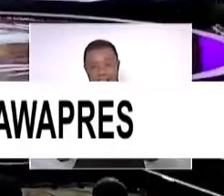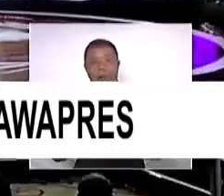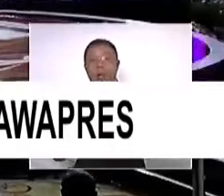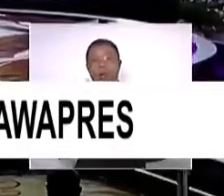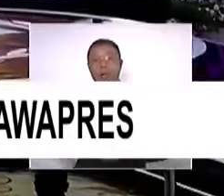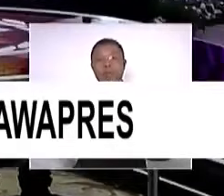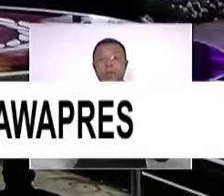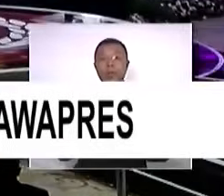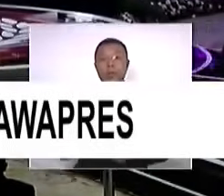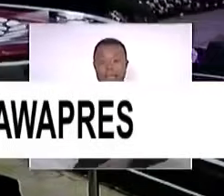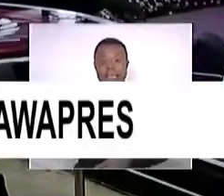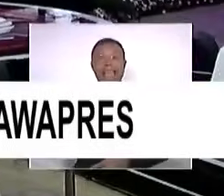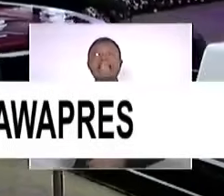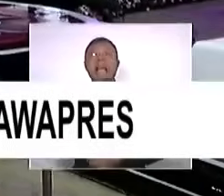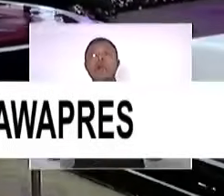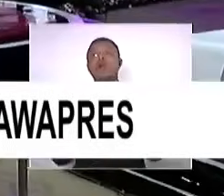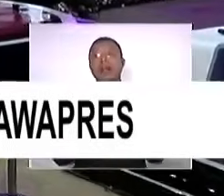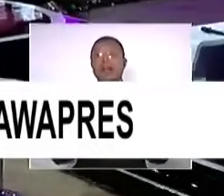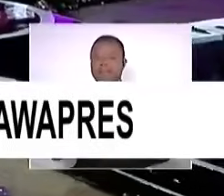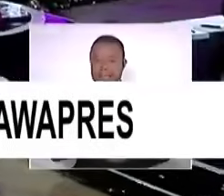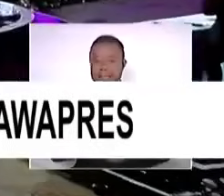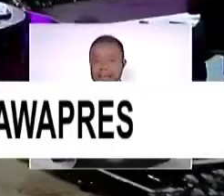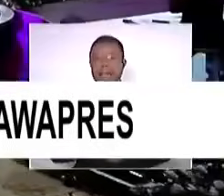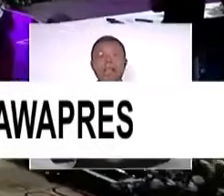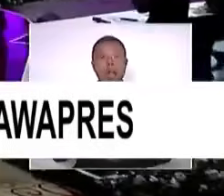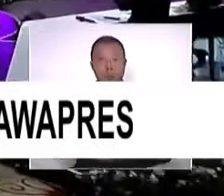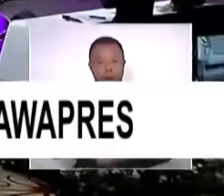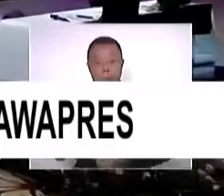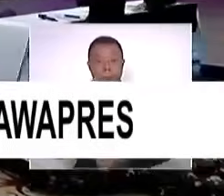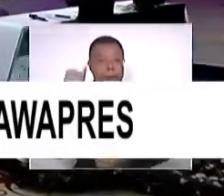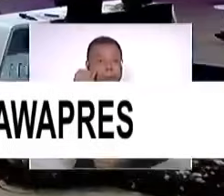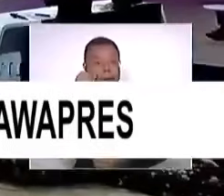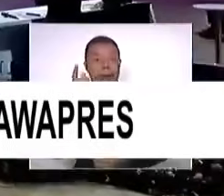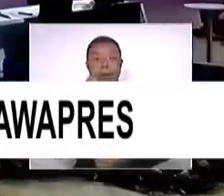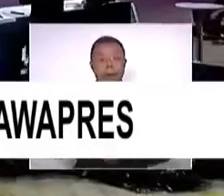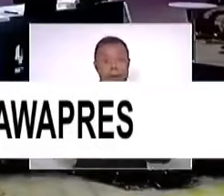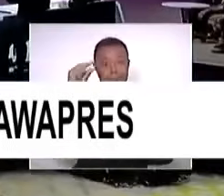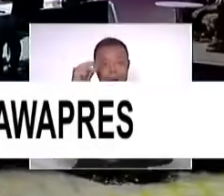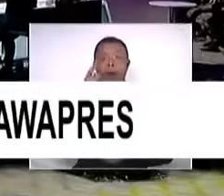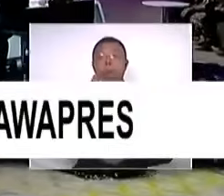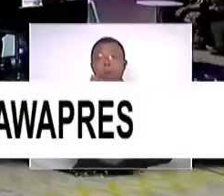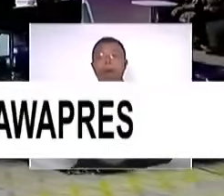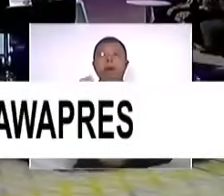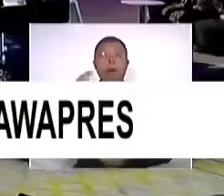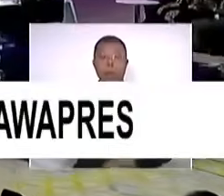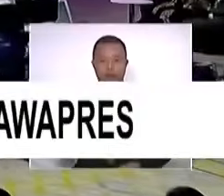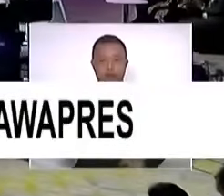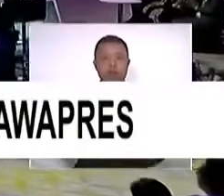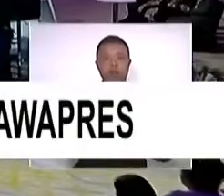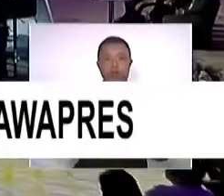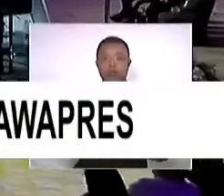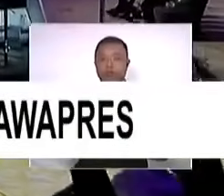kali ke teman media bahwa memprediksi pertanyaan dari moderator dan calon lawan debat itu menjadi penting begitu